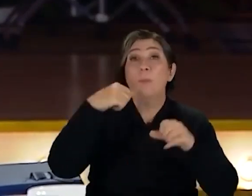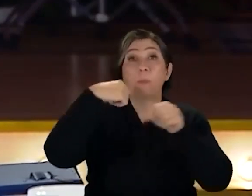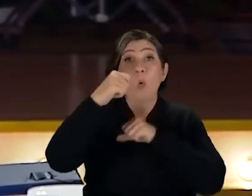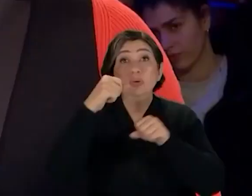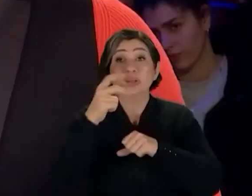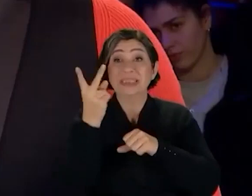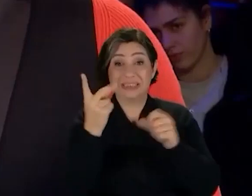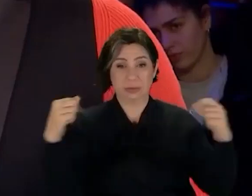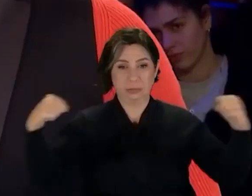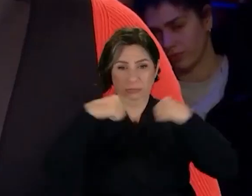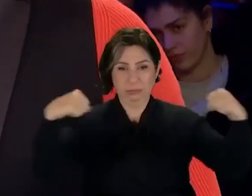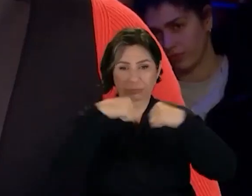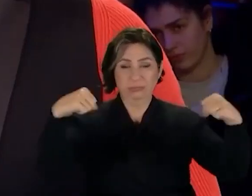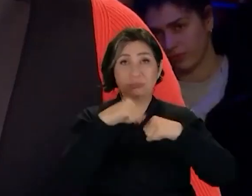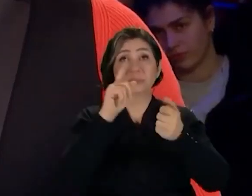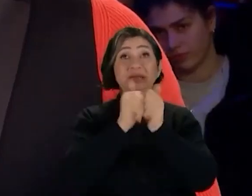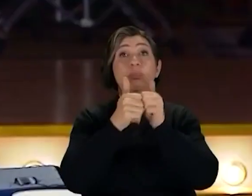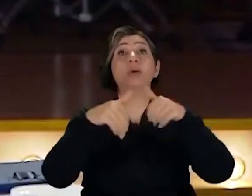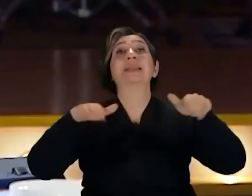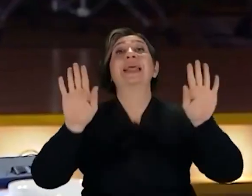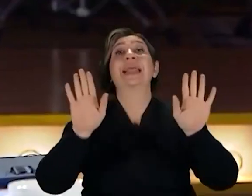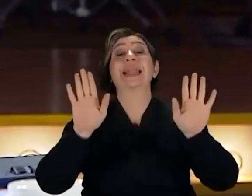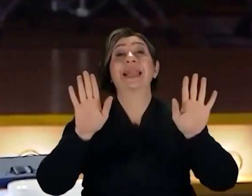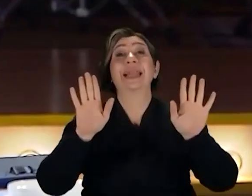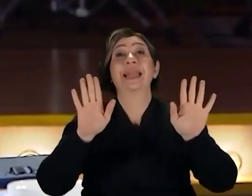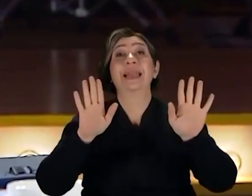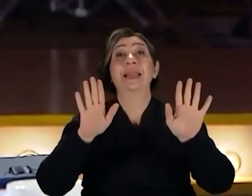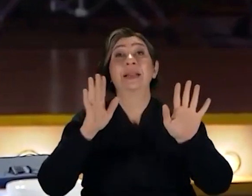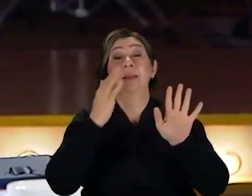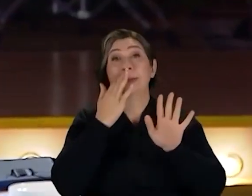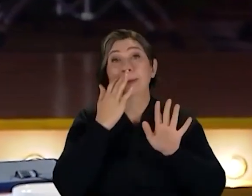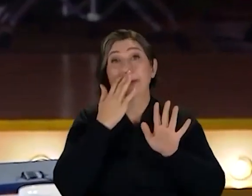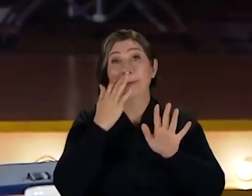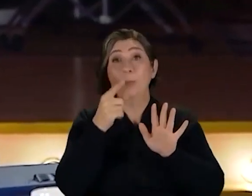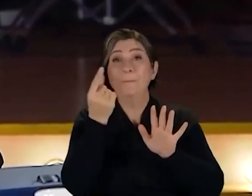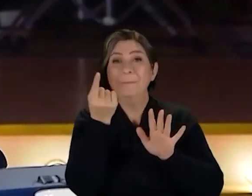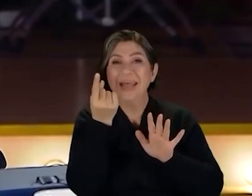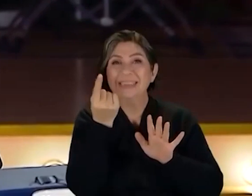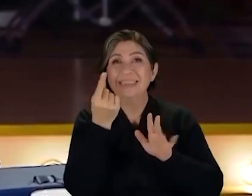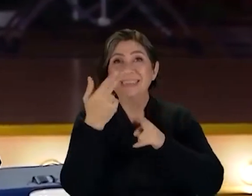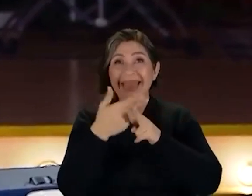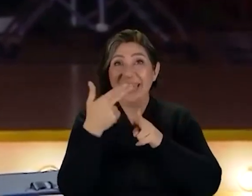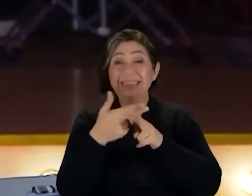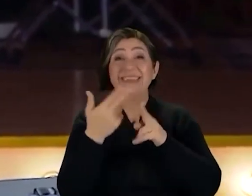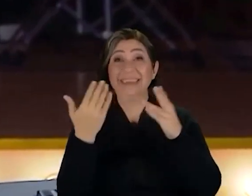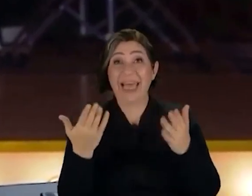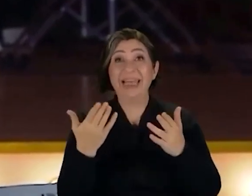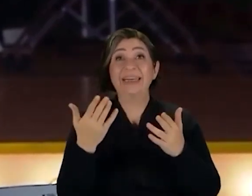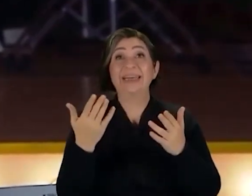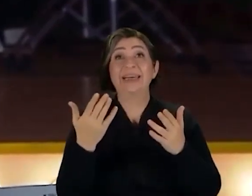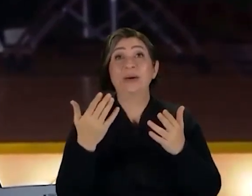boks iki İnsanın birbirini dövdüğü bir spor değil aslında ve bunu birazcık mesela denersen zaten